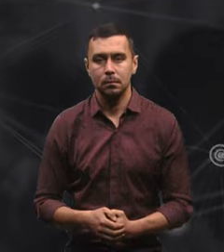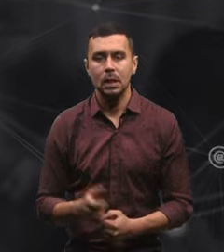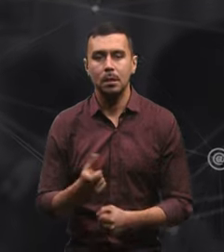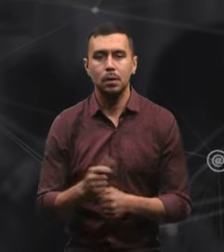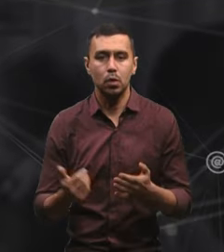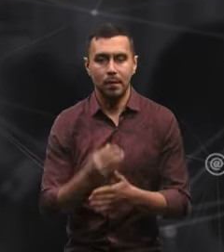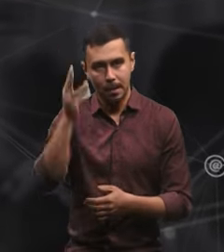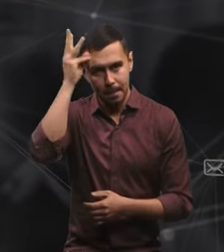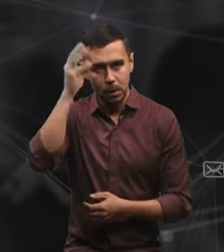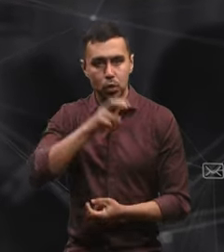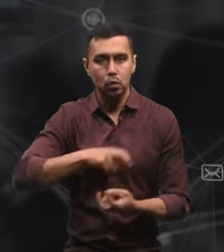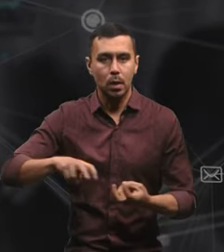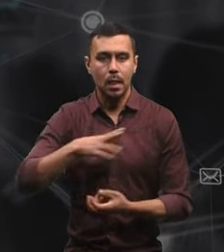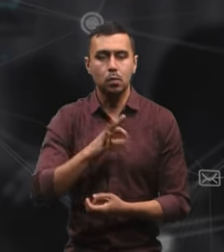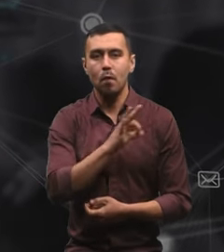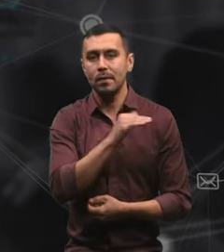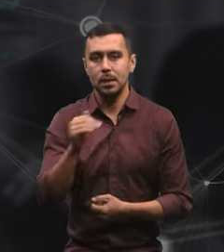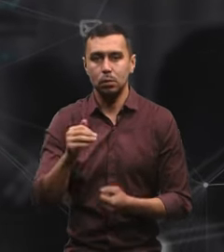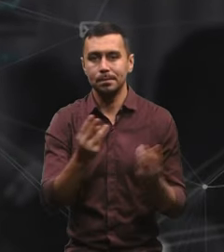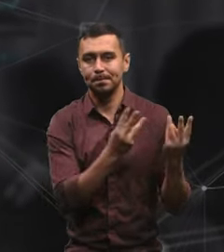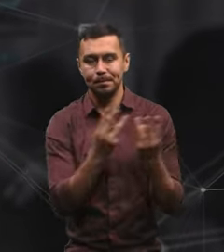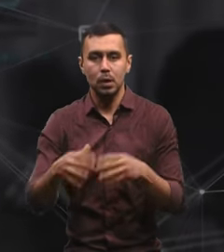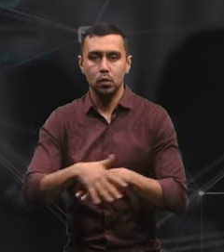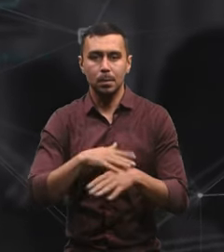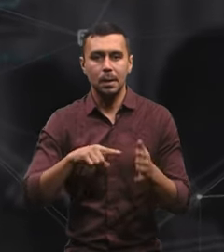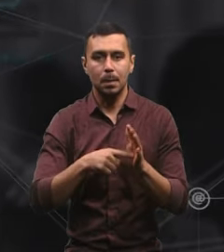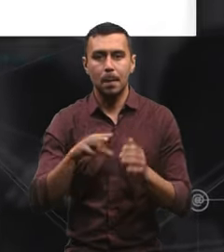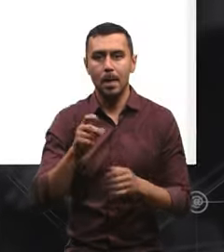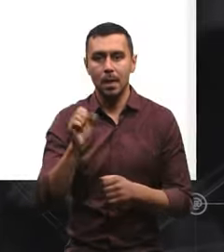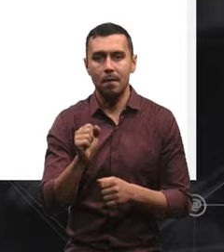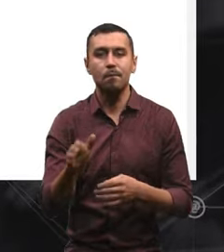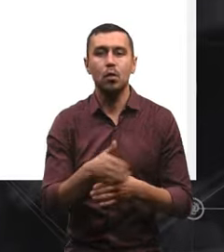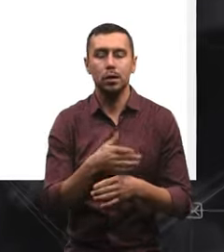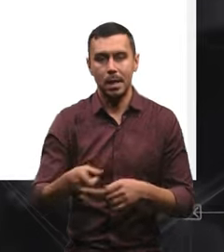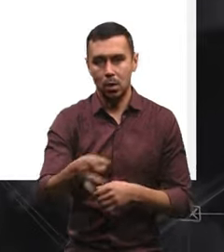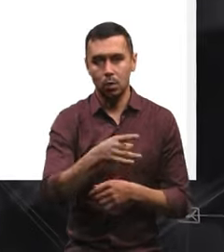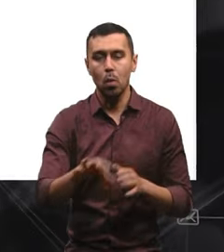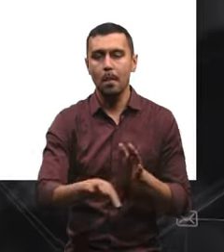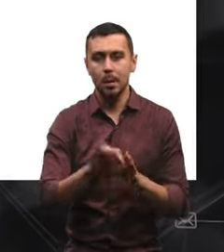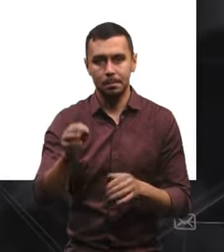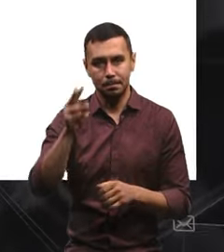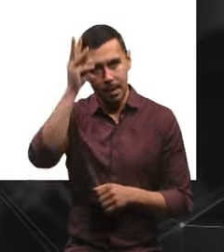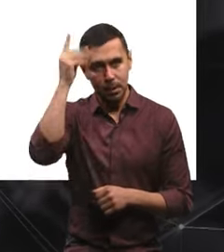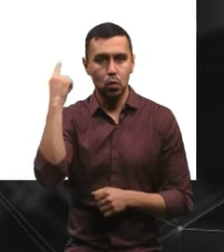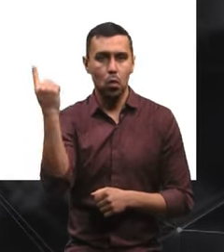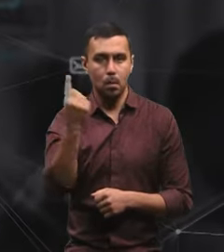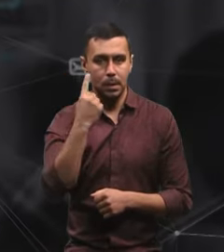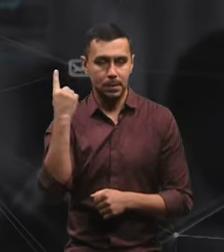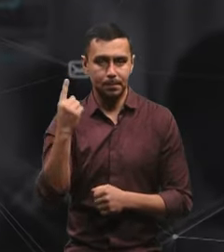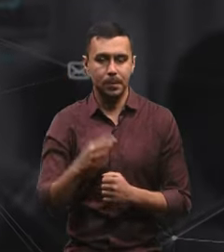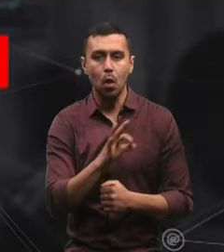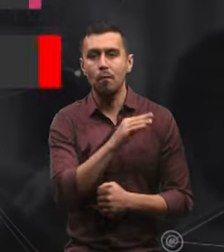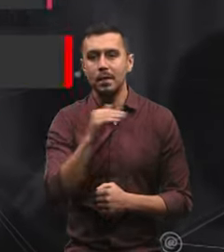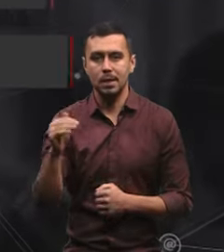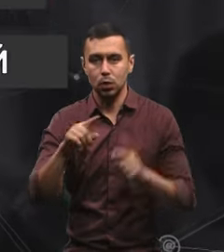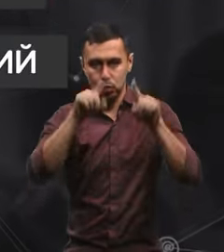Більше новин Хмельниччини шукайте на нашому офіційному сайті «Суспільне.Медіа», де у розділі «Регіони» обирайте Хмельницьку область, та на